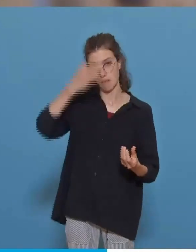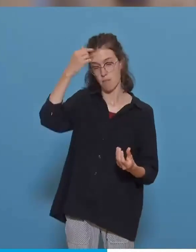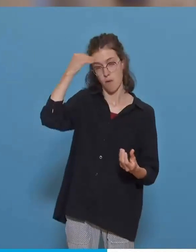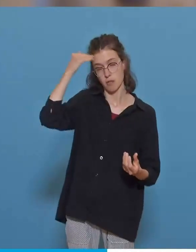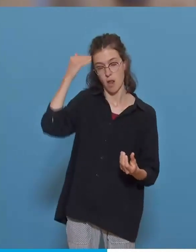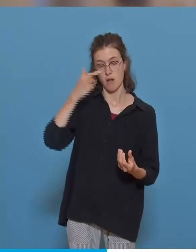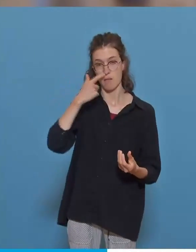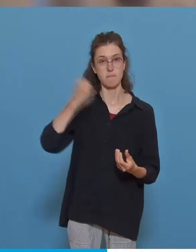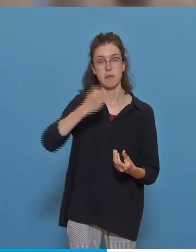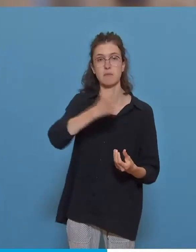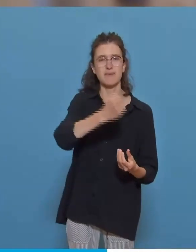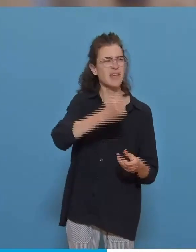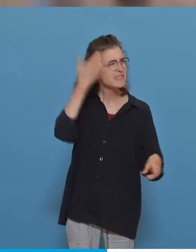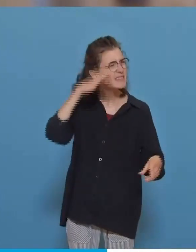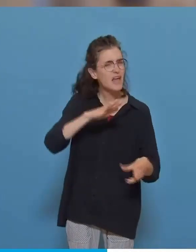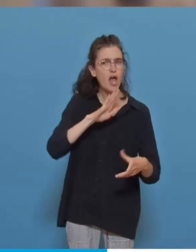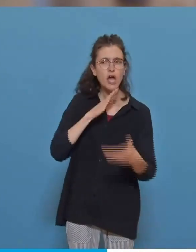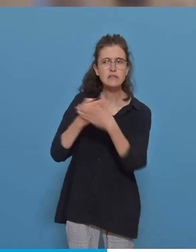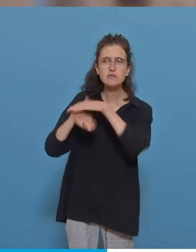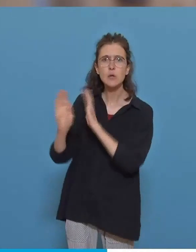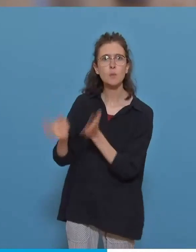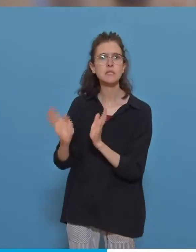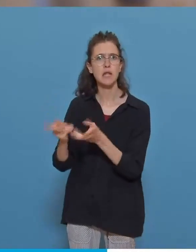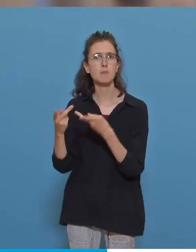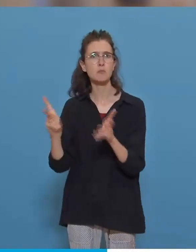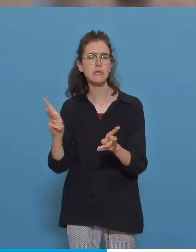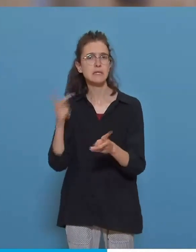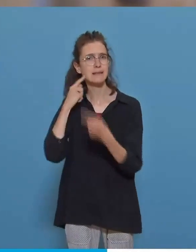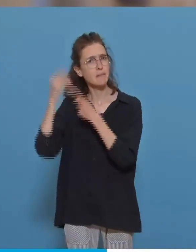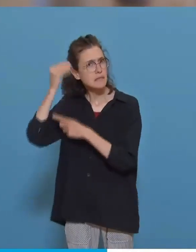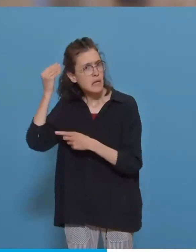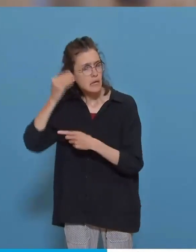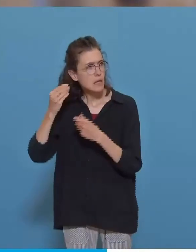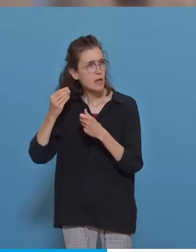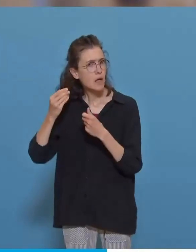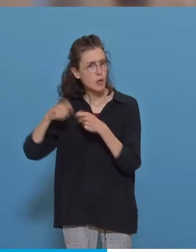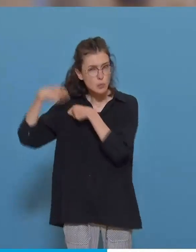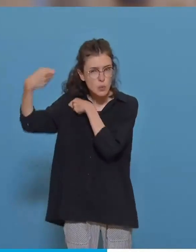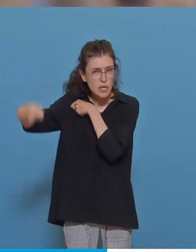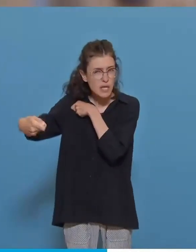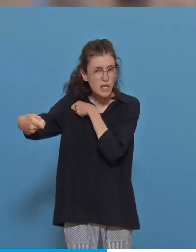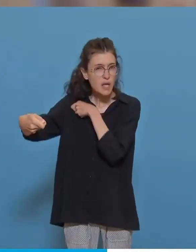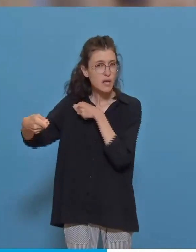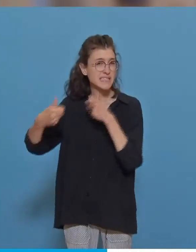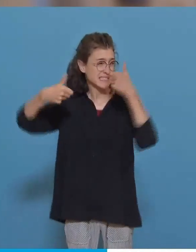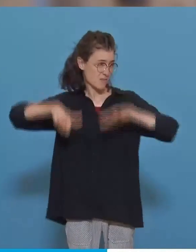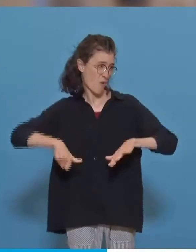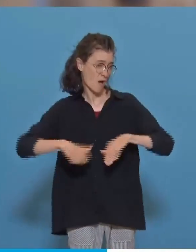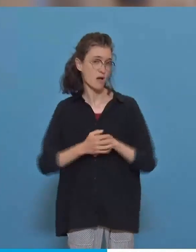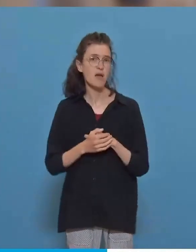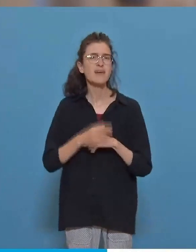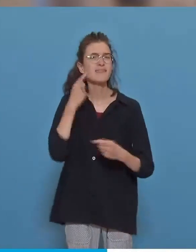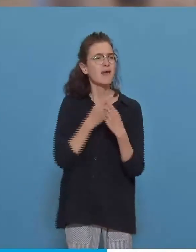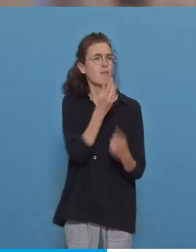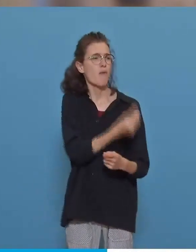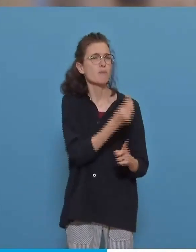psychiatrie publique depuis que vos amis sont au pouvoir? 6 mois. En pédopsychiatrie, est-ce que vous connaissez le